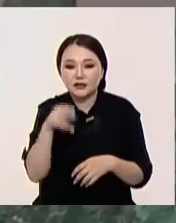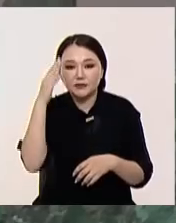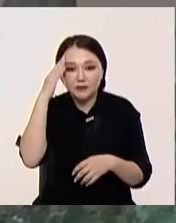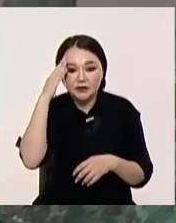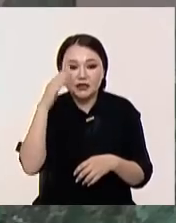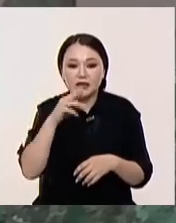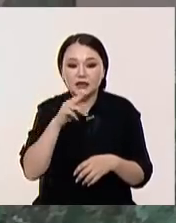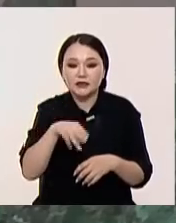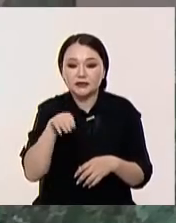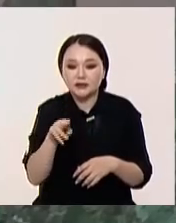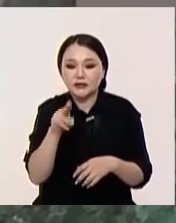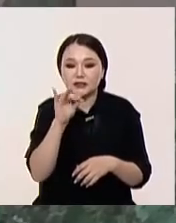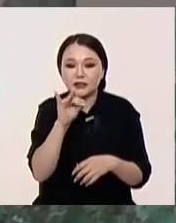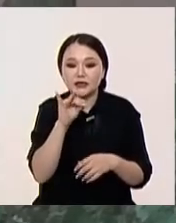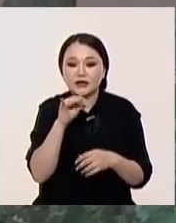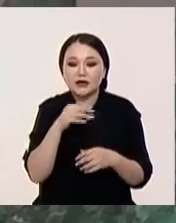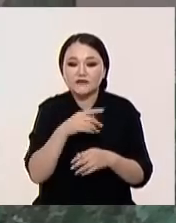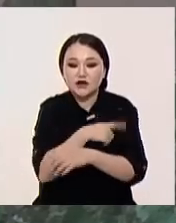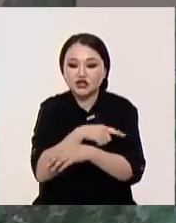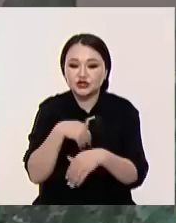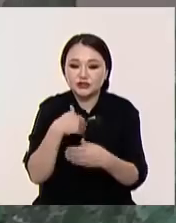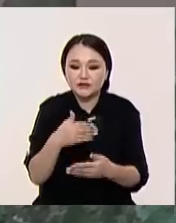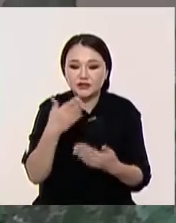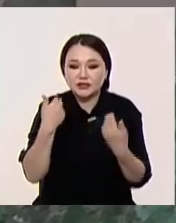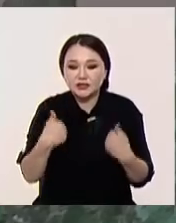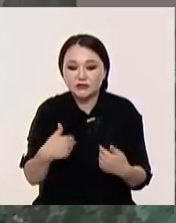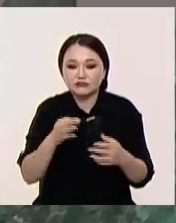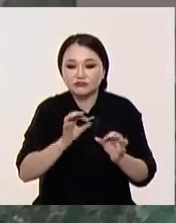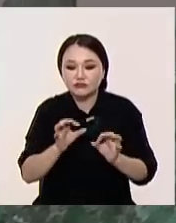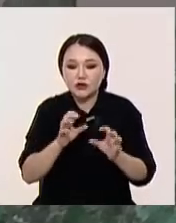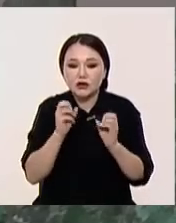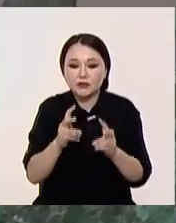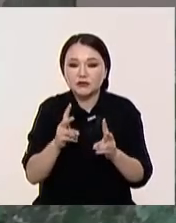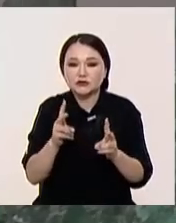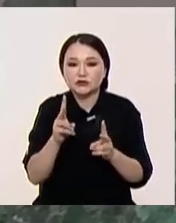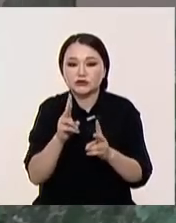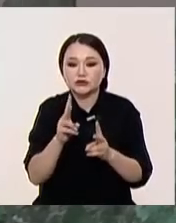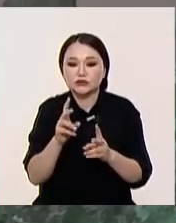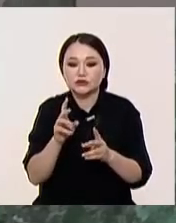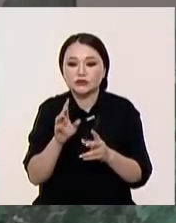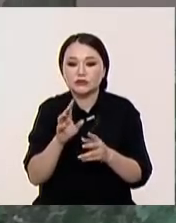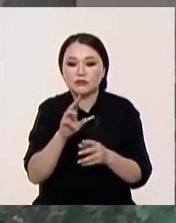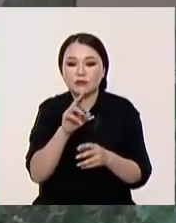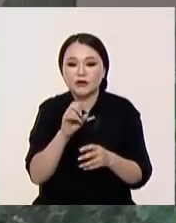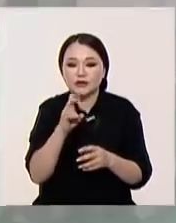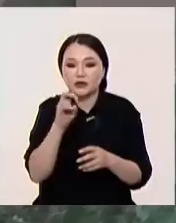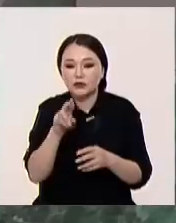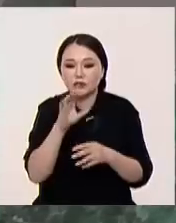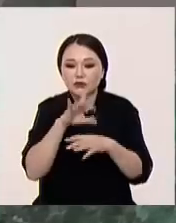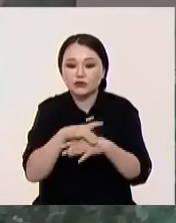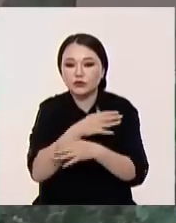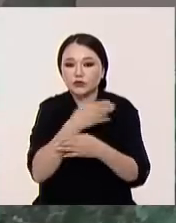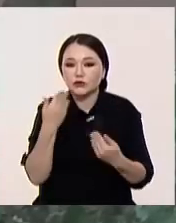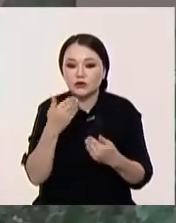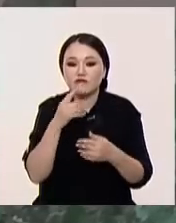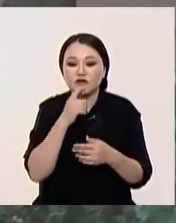және маманның кеңесі дене жарақаттары мен қауіпті патологиялары анықталған жоқ. Әскерге